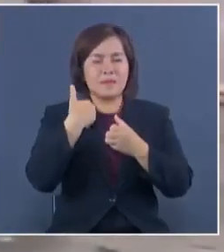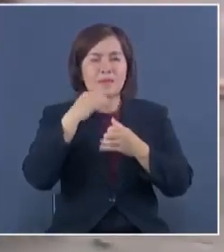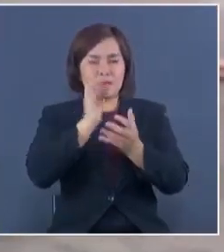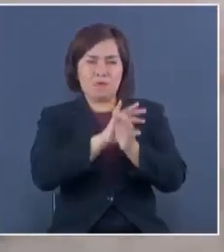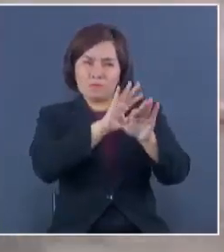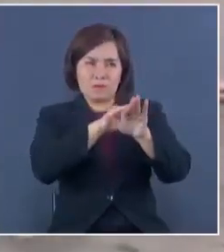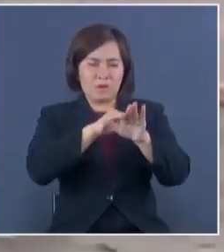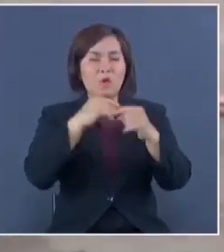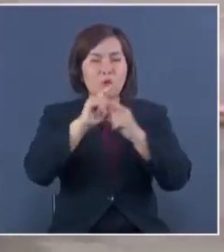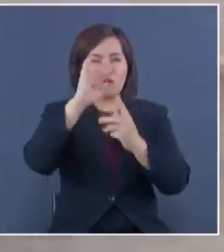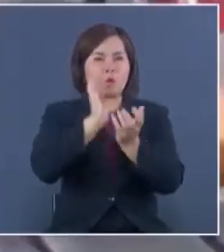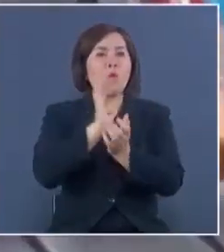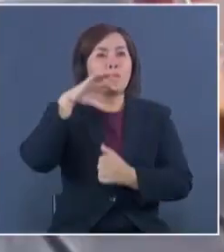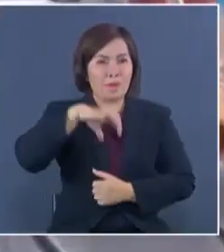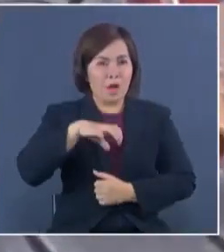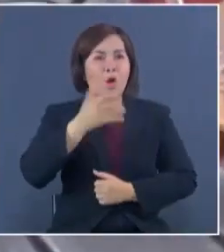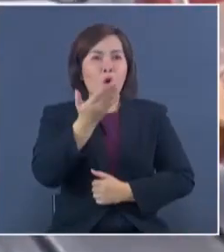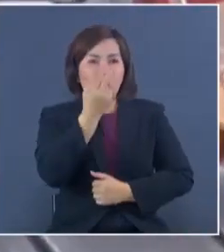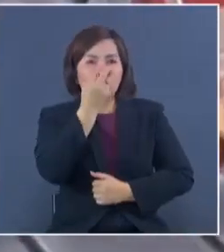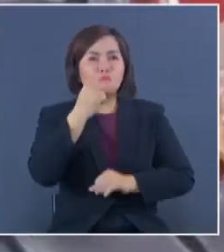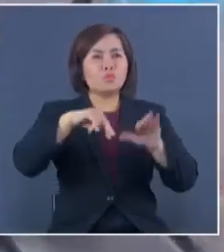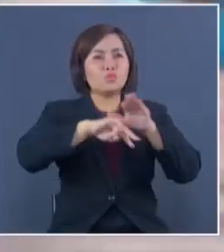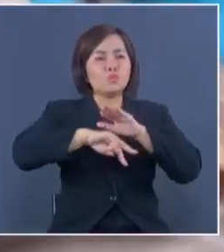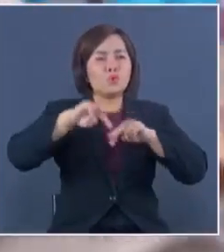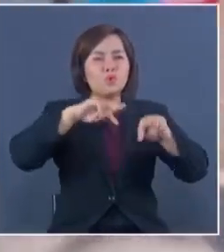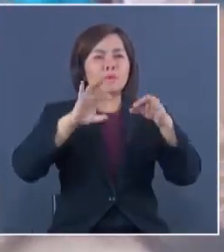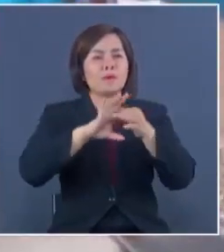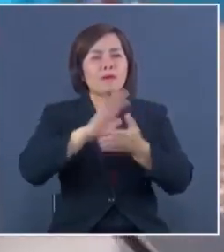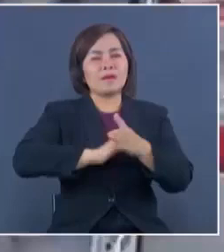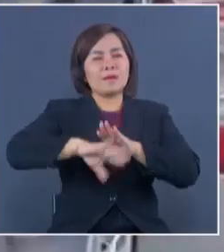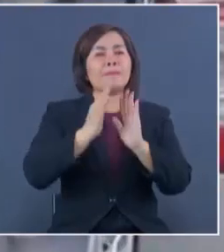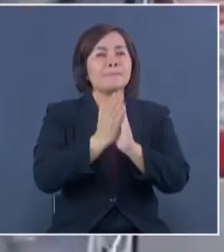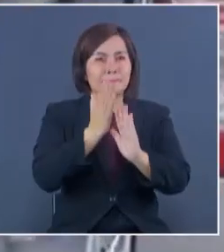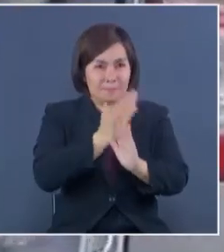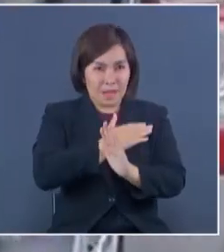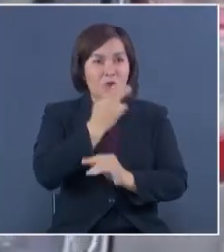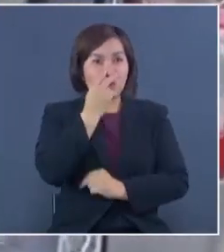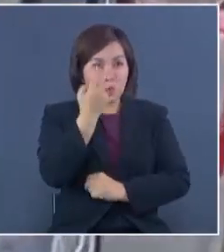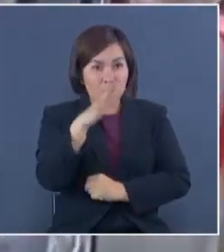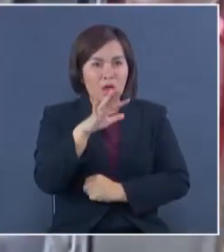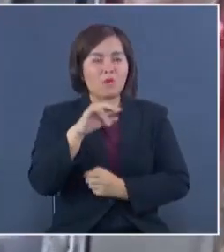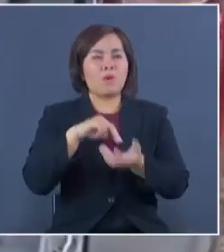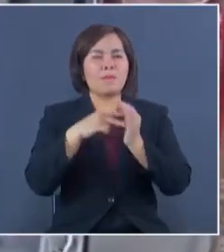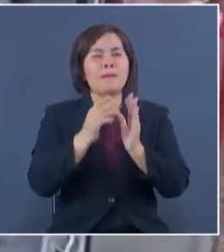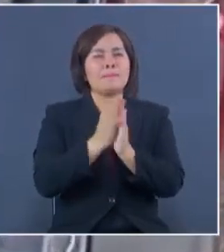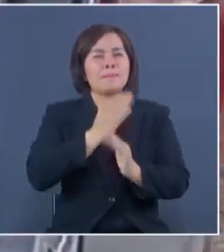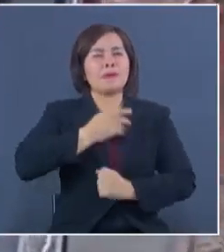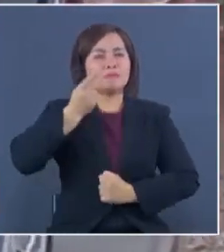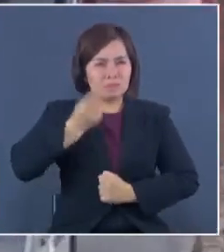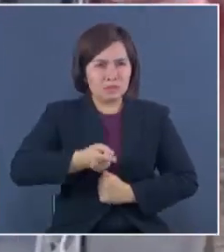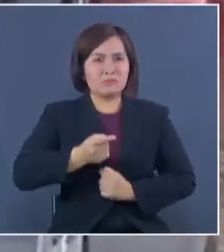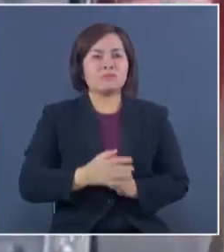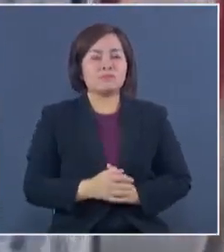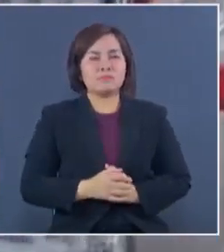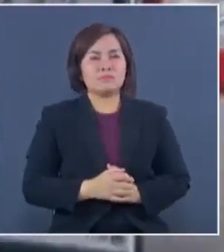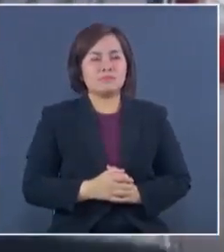ารมณ์ที่โรงพักก่อนจะขอตรวจสอบใบสุทธิแล้วก็พบว่าชายคนนี้เป็นพระจริงๆนะคะเป็นพระ